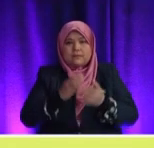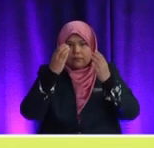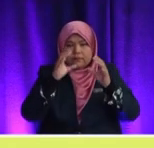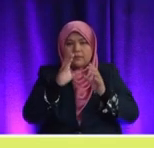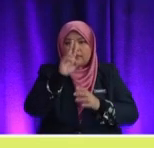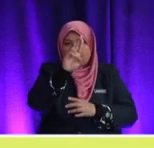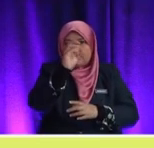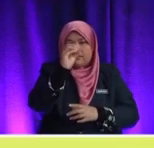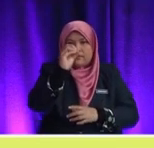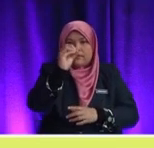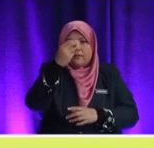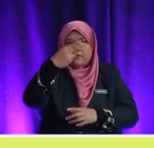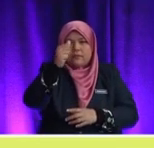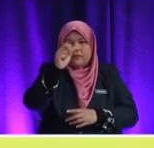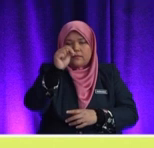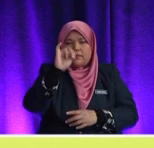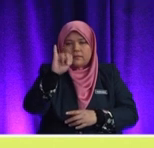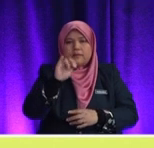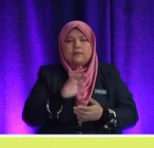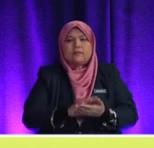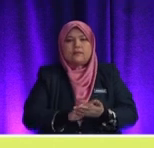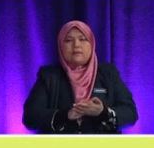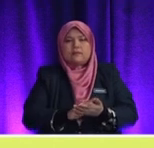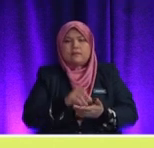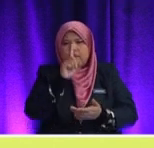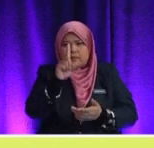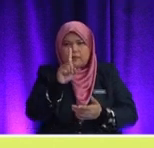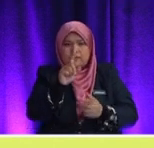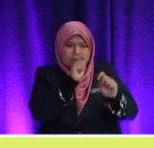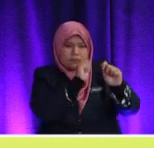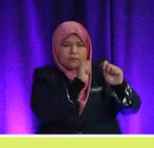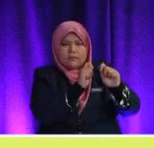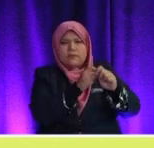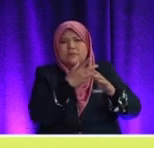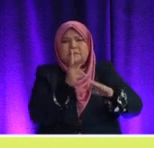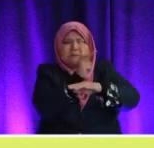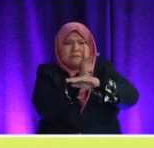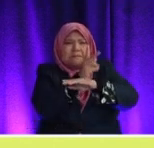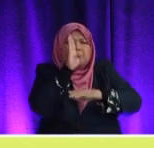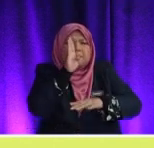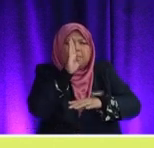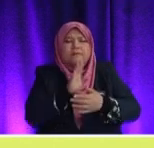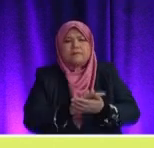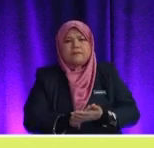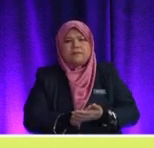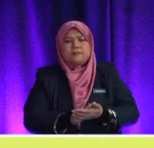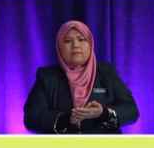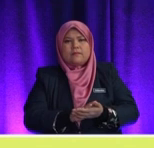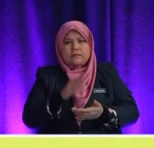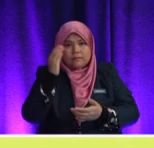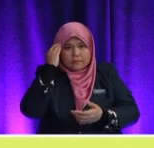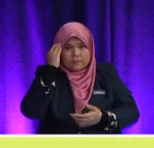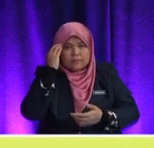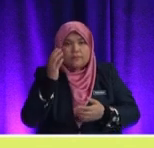mendapati bahwa sebatang paku besi telah berkarat Hai dengan menggunakan pengetahuan elektrolisis yang kita belajar hari ini